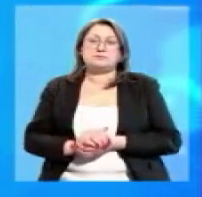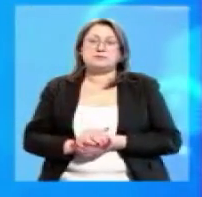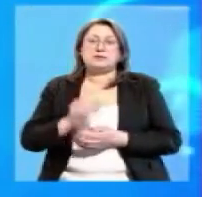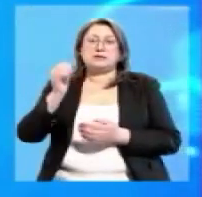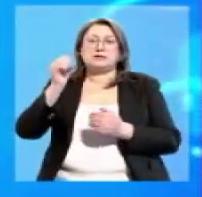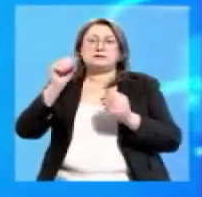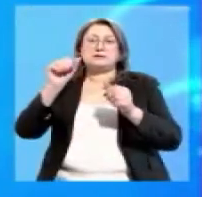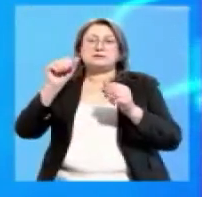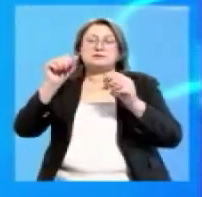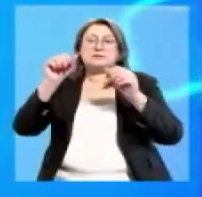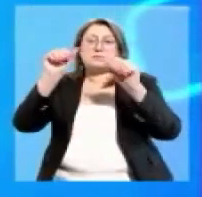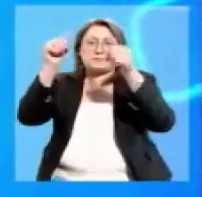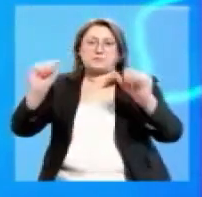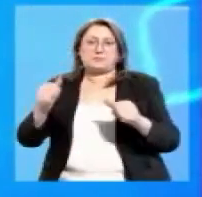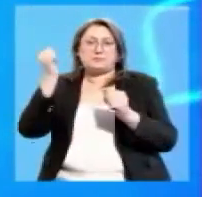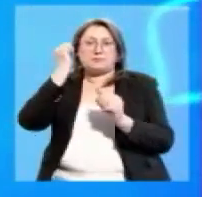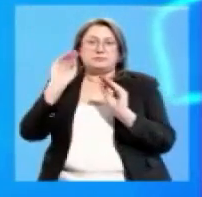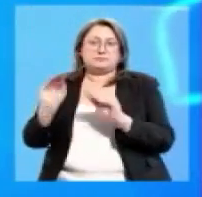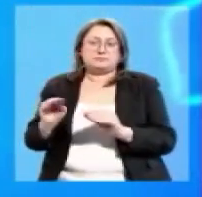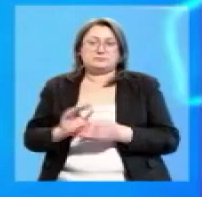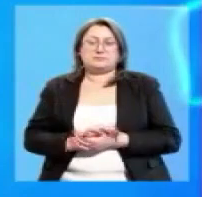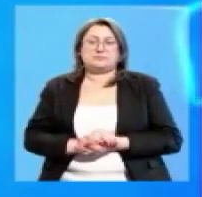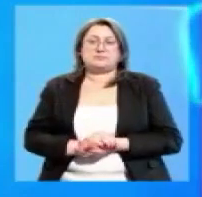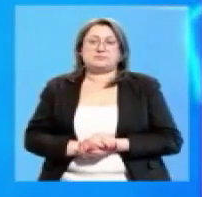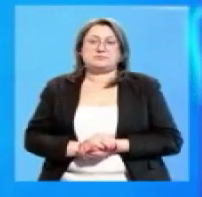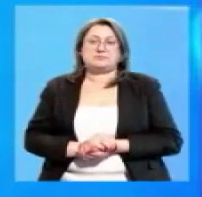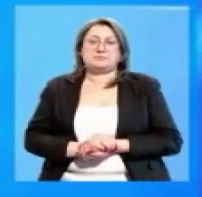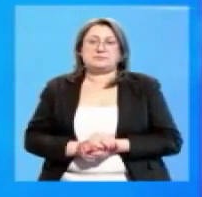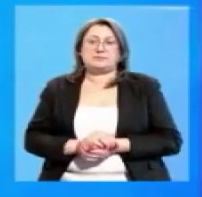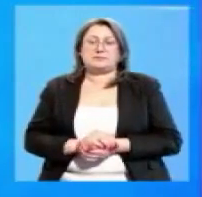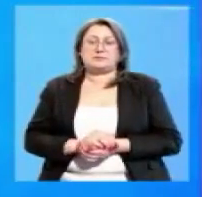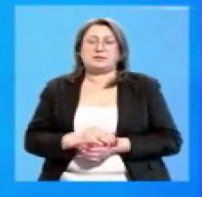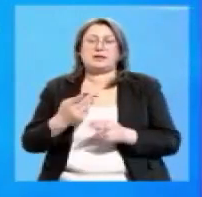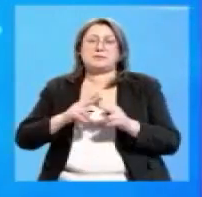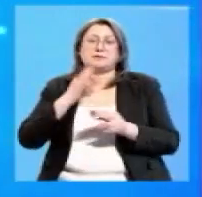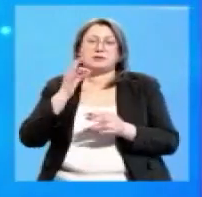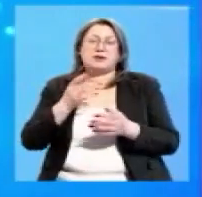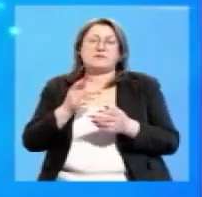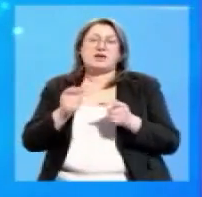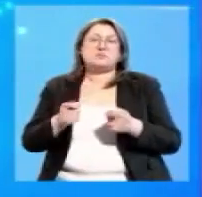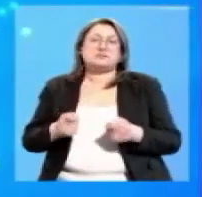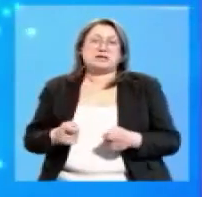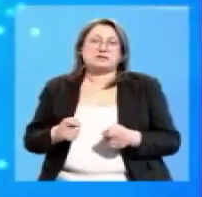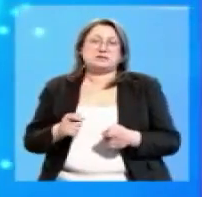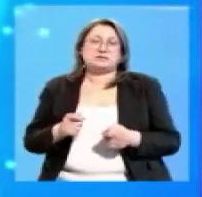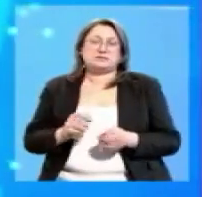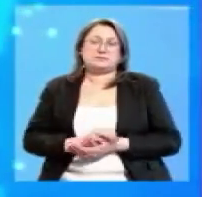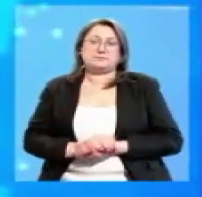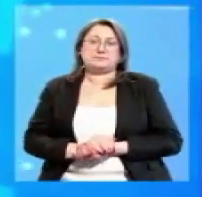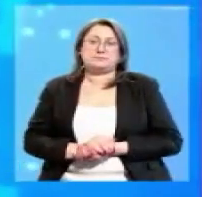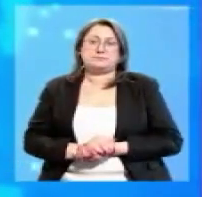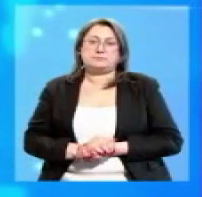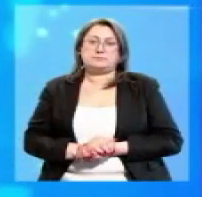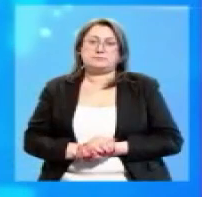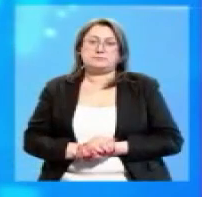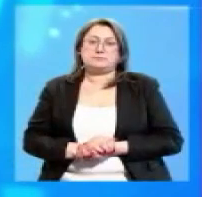орнату жоспарлануда. Сонымен қоса түрлі жарыстар мен көрмелер ұйымдастырылып, мерекелік бағдарламаны одан әрі толықтыра түспек.